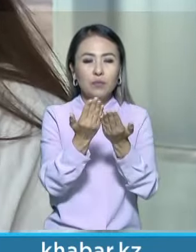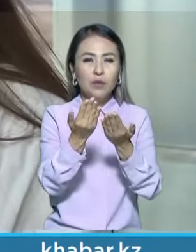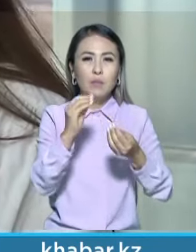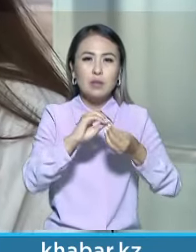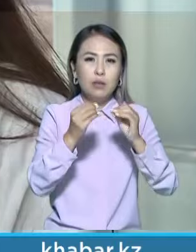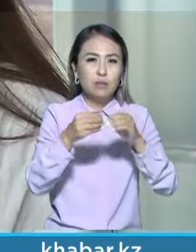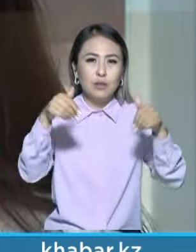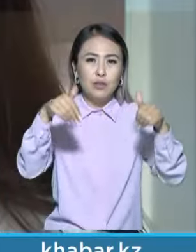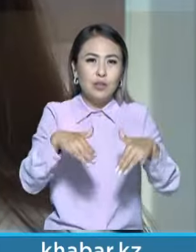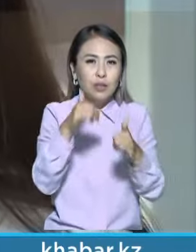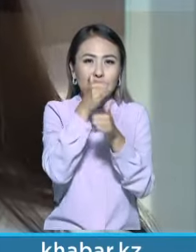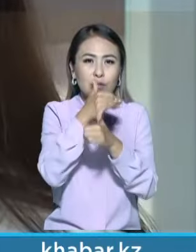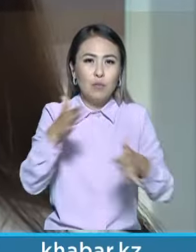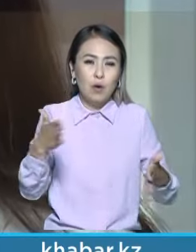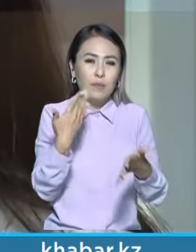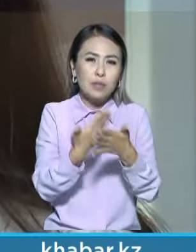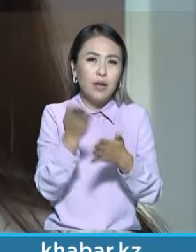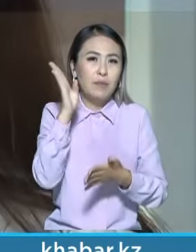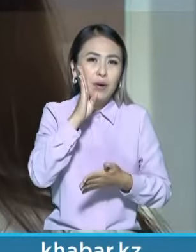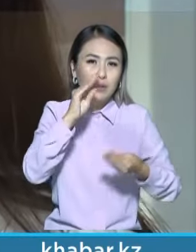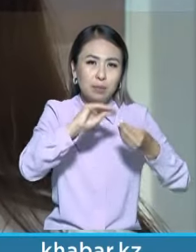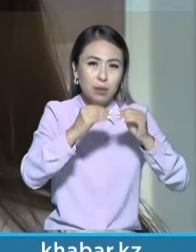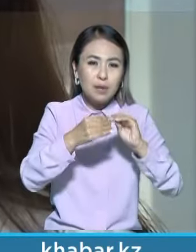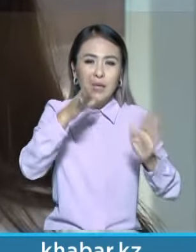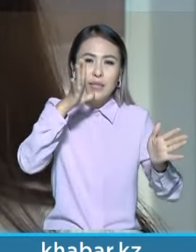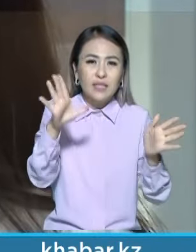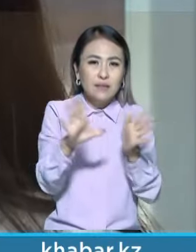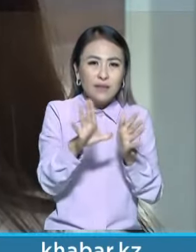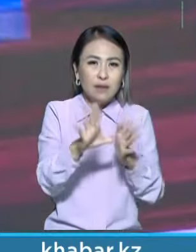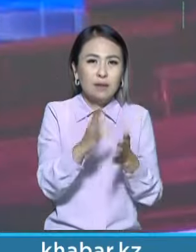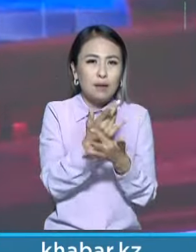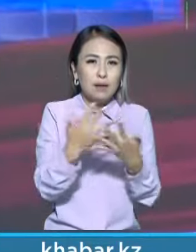мәселелерді шеше алмаймыз. Мысалы, су мәселесі болсын, энергетика мәселесі болсын.